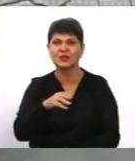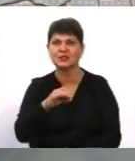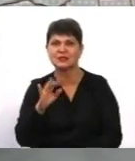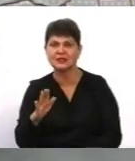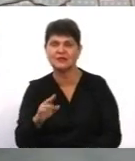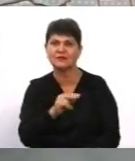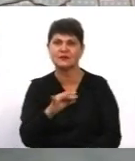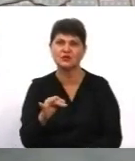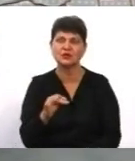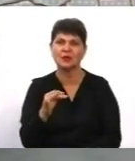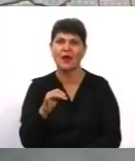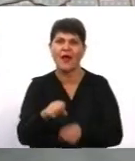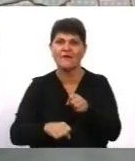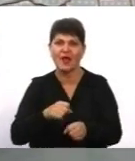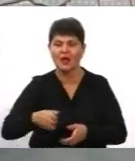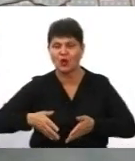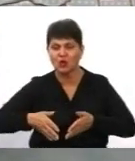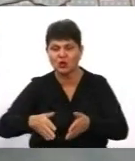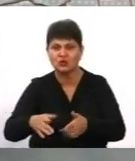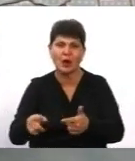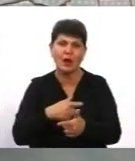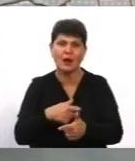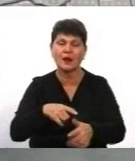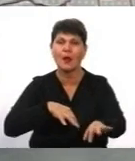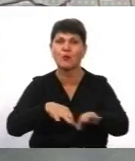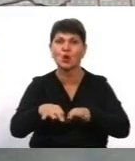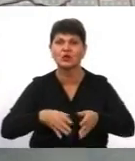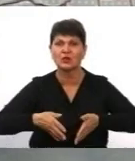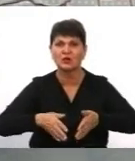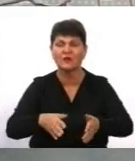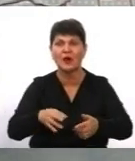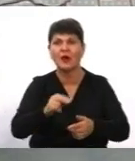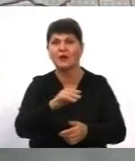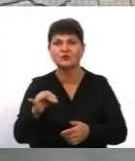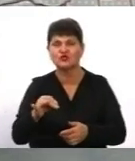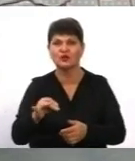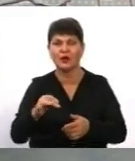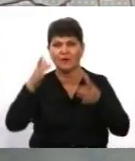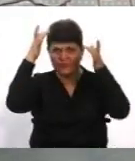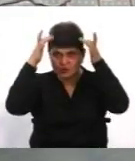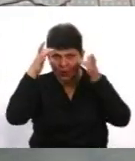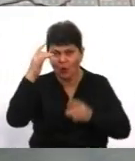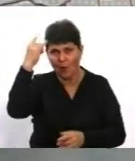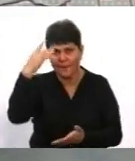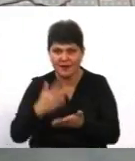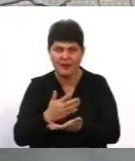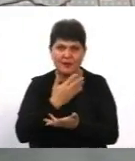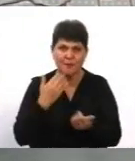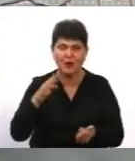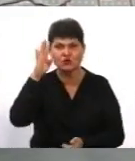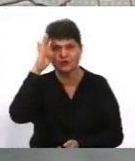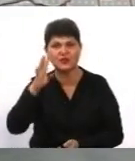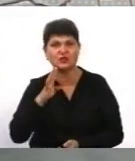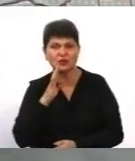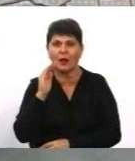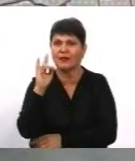по велодоріжці, чи по проїжджій частині, чи по тротуару, чи їде в шоломі, чи без, чи то жінка, чи то чоловік, чи то дитина.